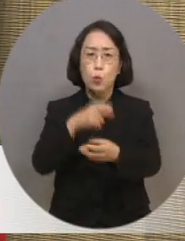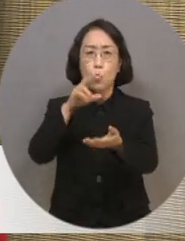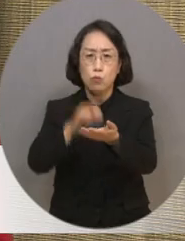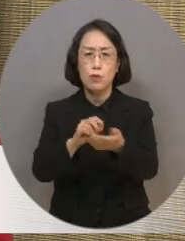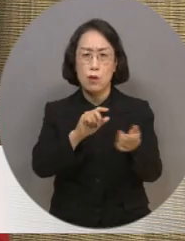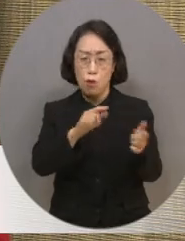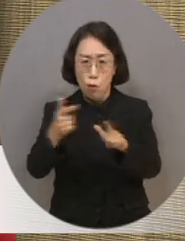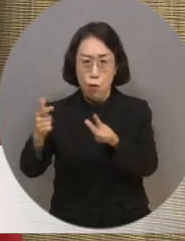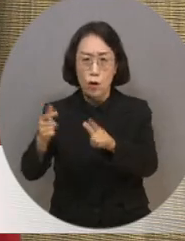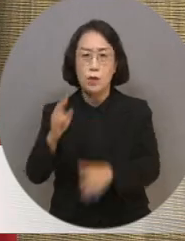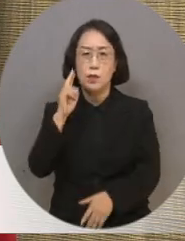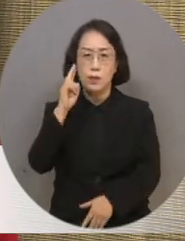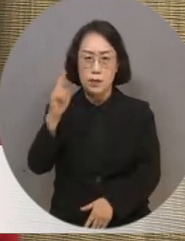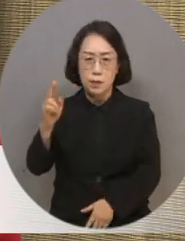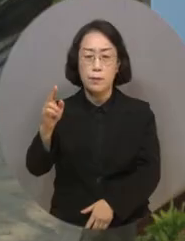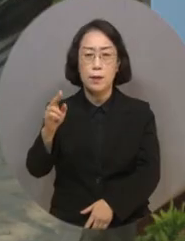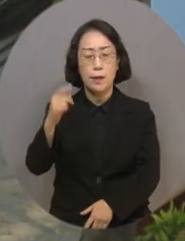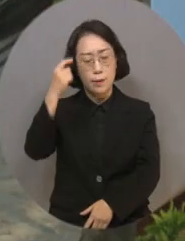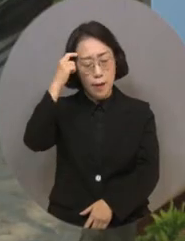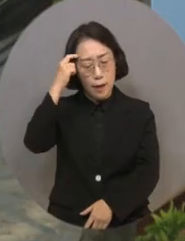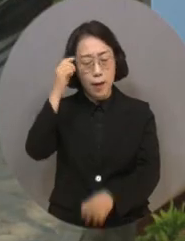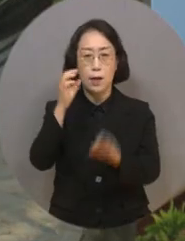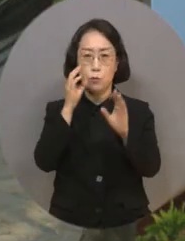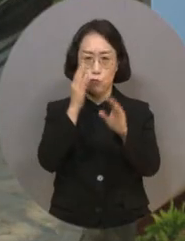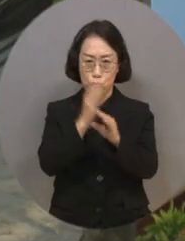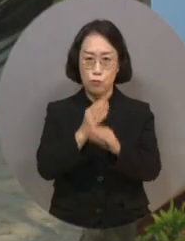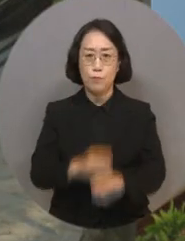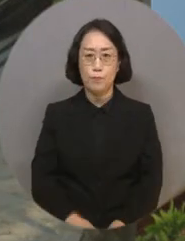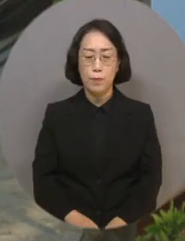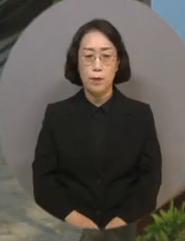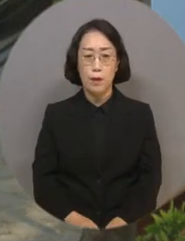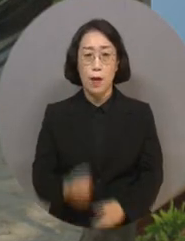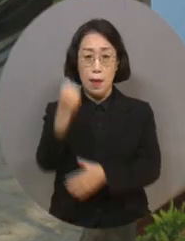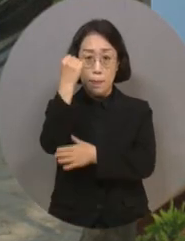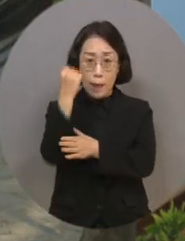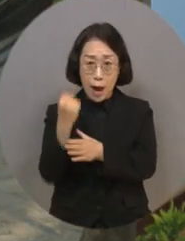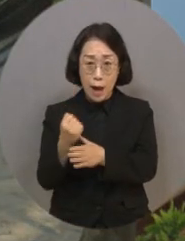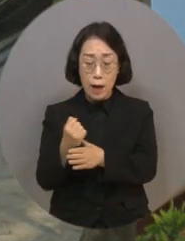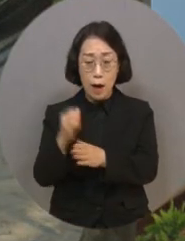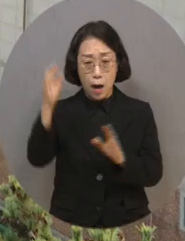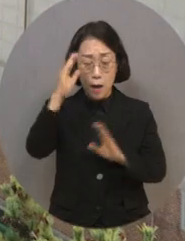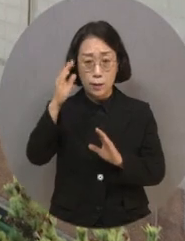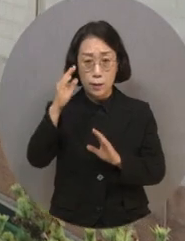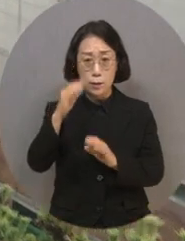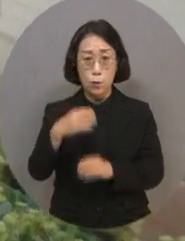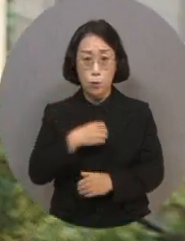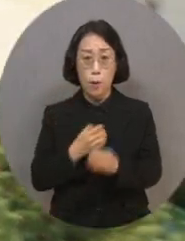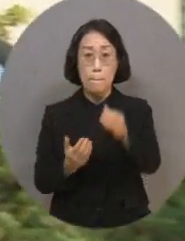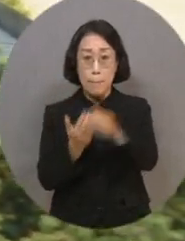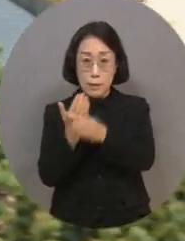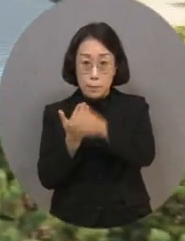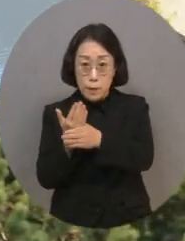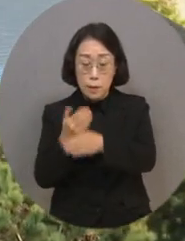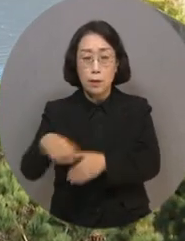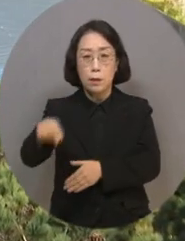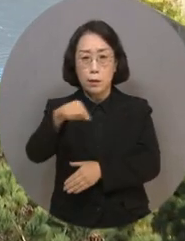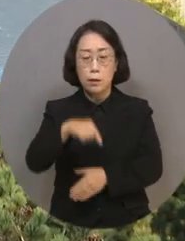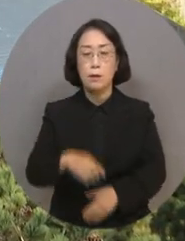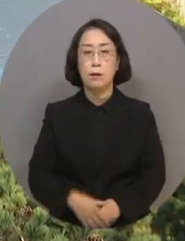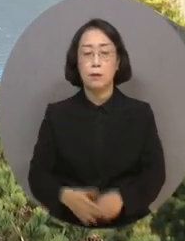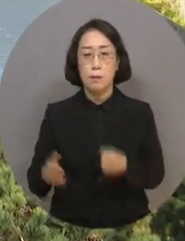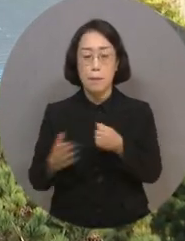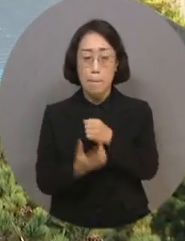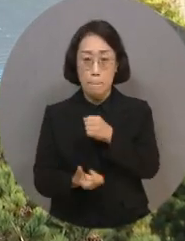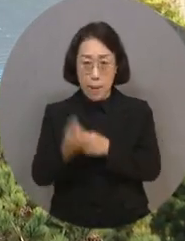대해서 아 심각하게 고민할 거고요 건물 노후화에 따른 학생들의 안전사고 발생 높 우려가 있는만큼